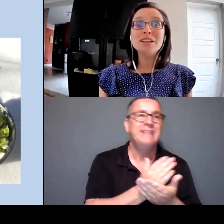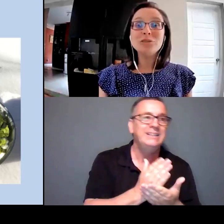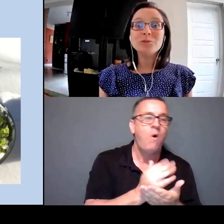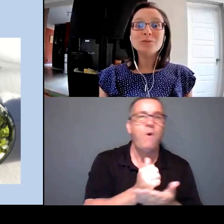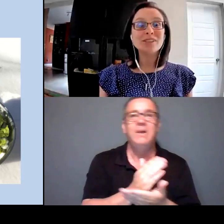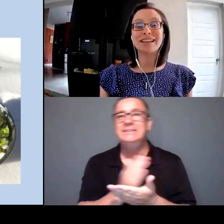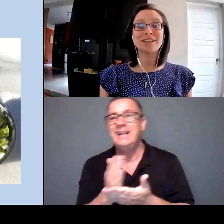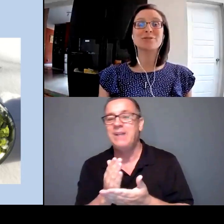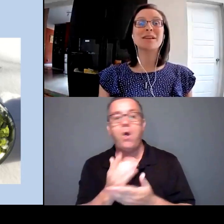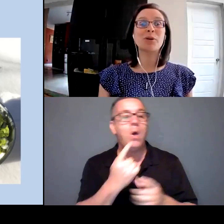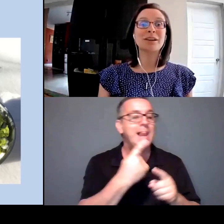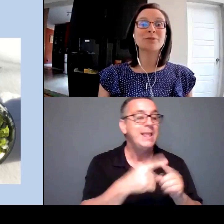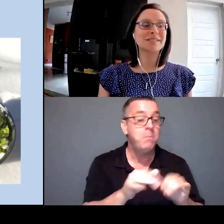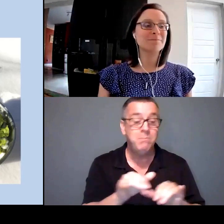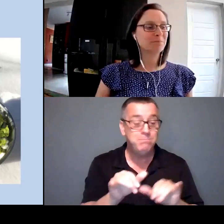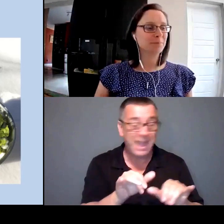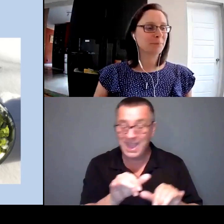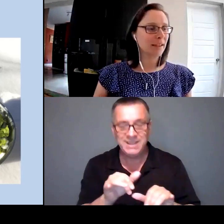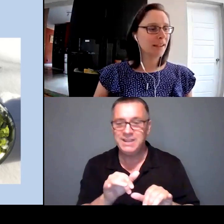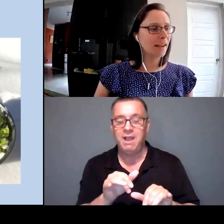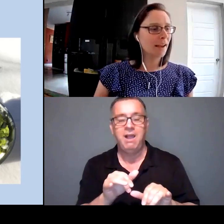même légume, ça, c'était quelque chose d'important aussi.